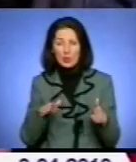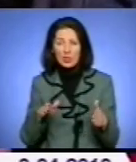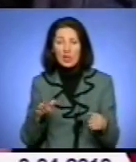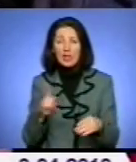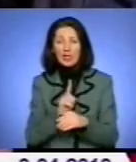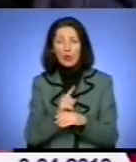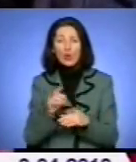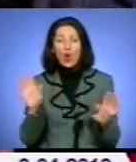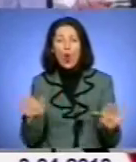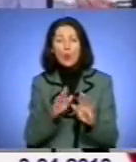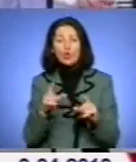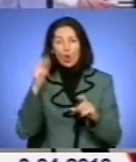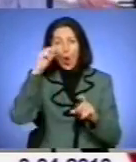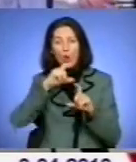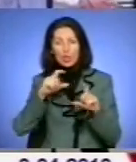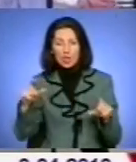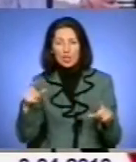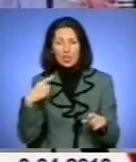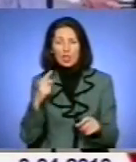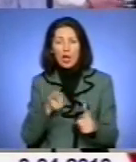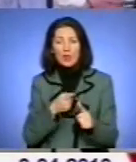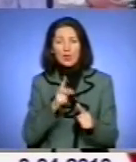Соломії Крушельницької.